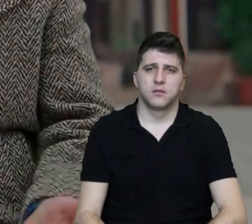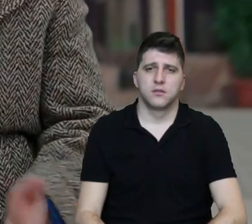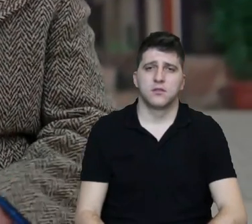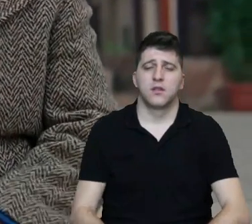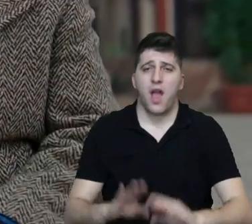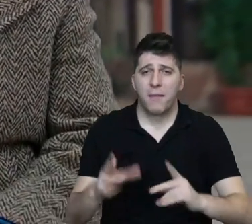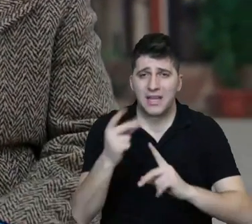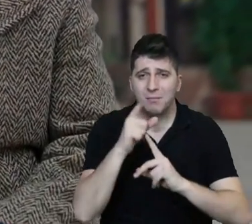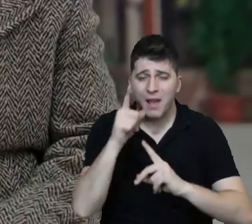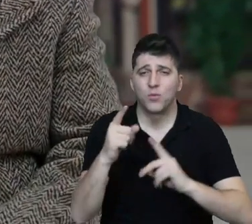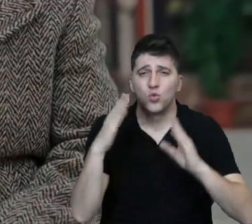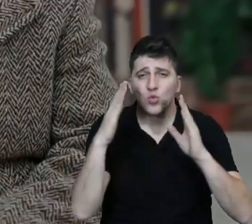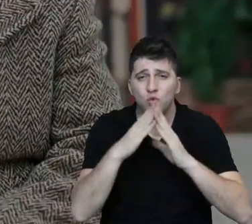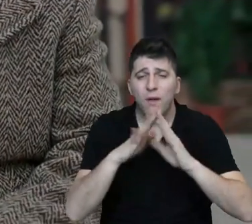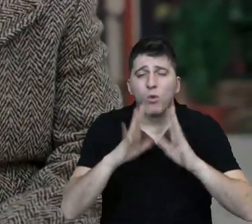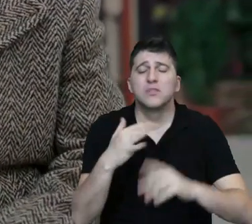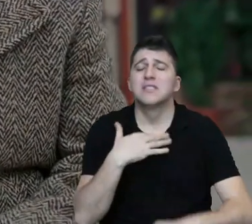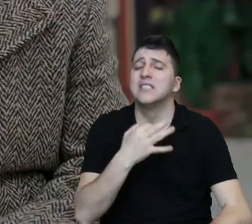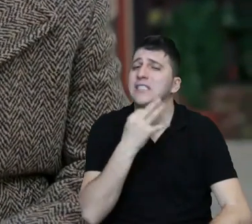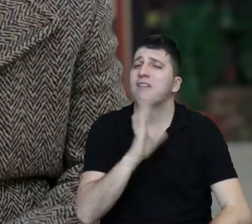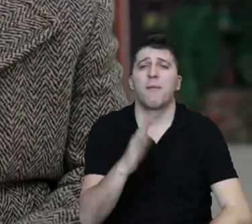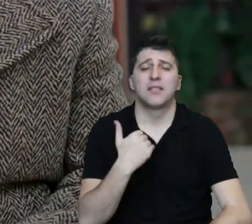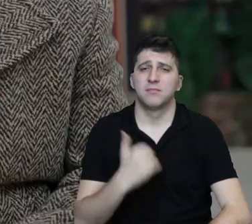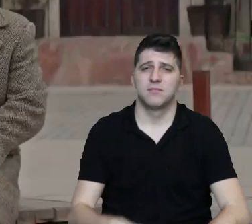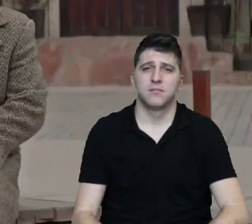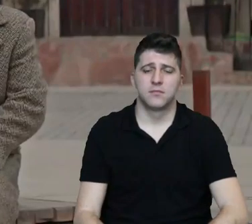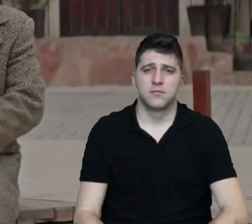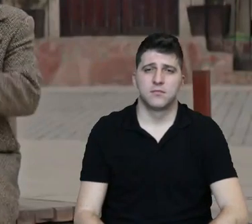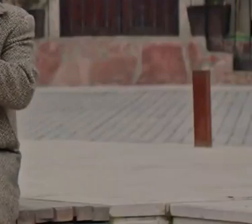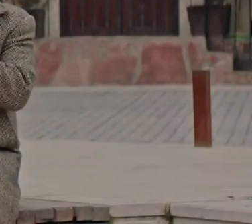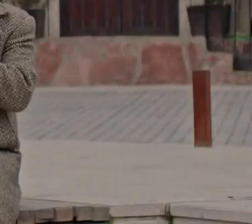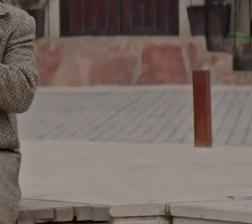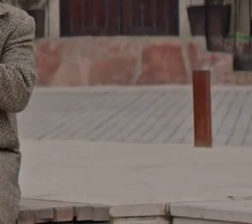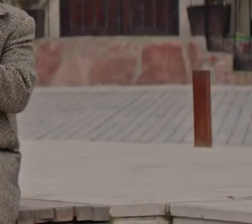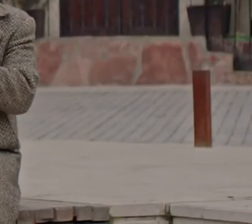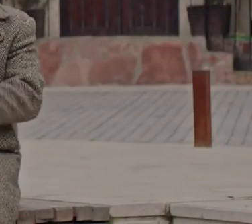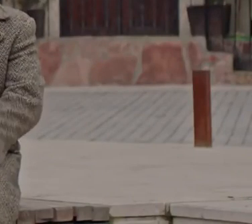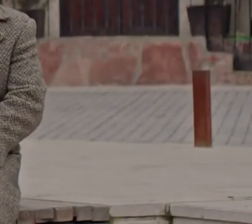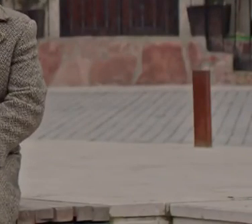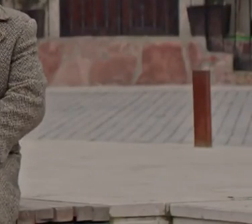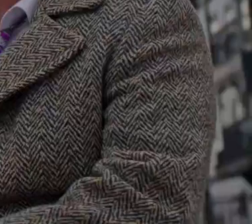Ama İbrahim'in de yuvasını dağılmasına izin veremezdim ya. Ağlamaklı oldu yine.